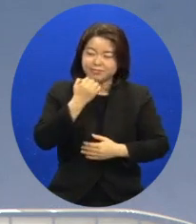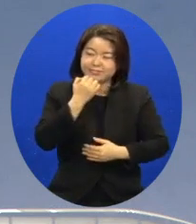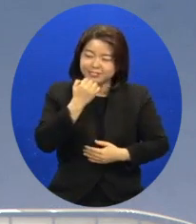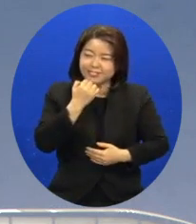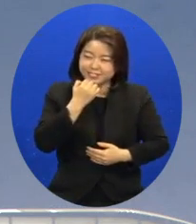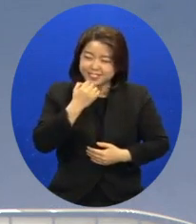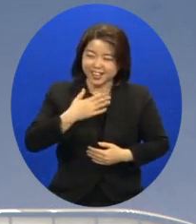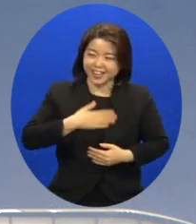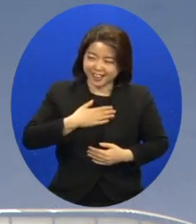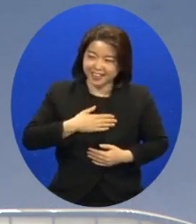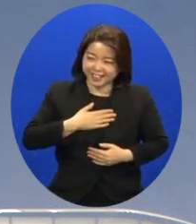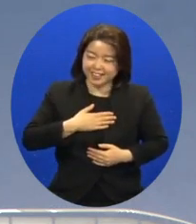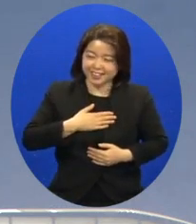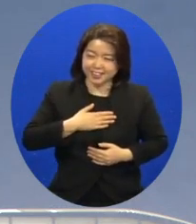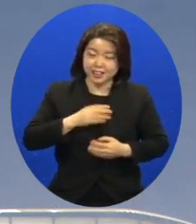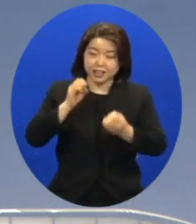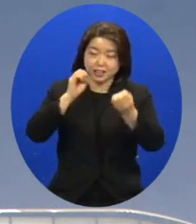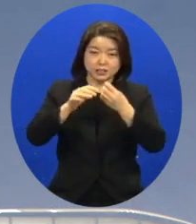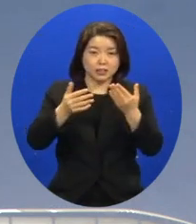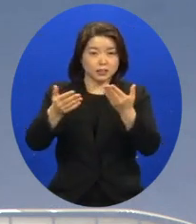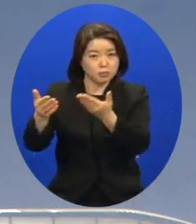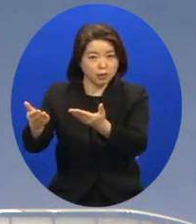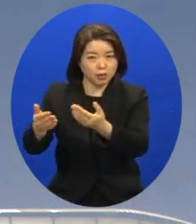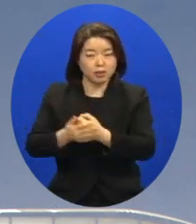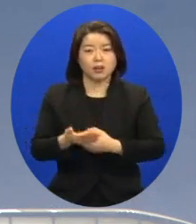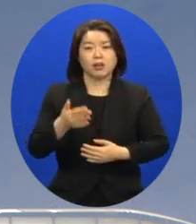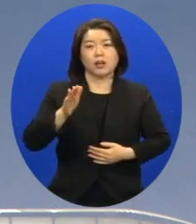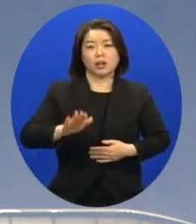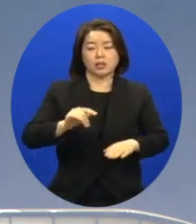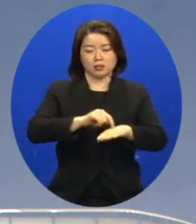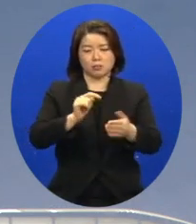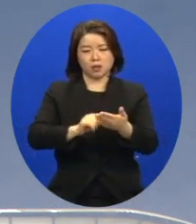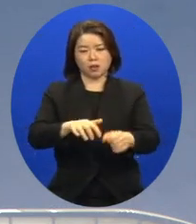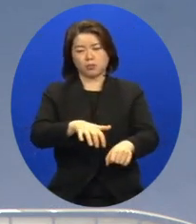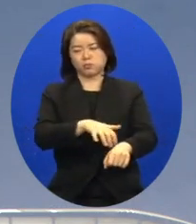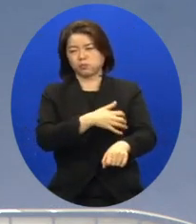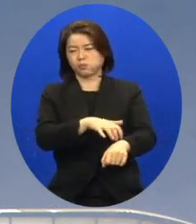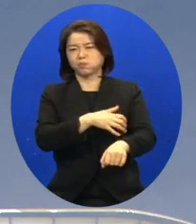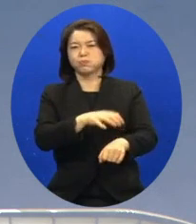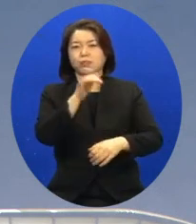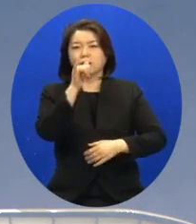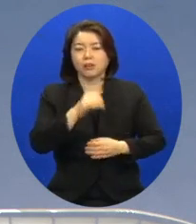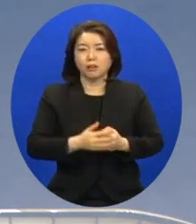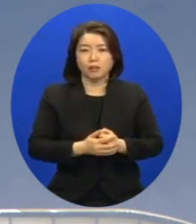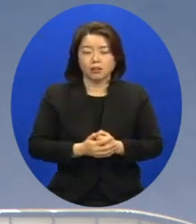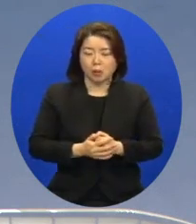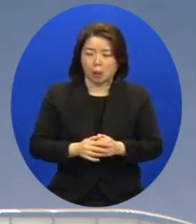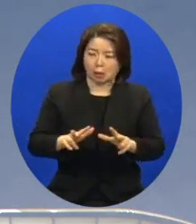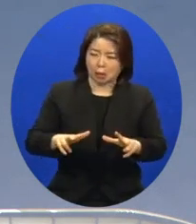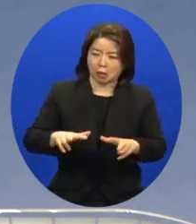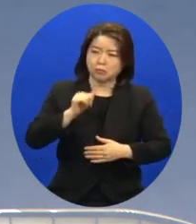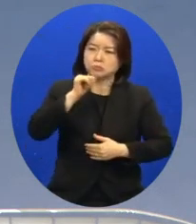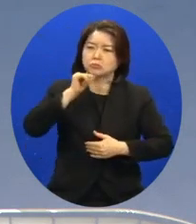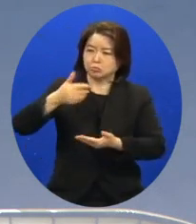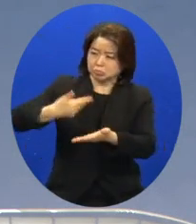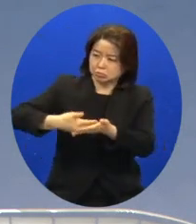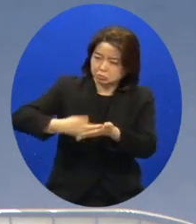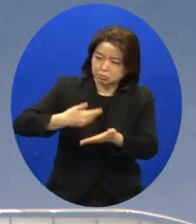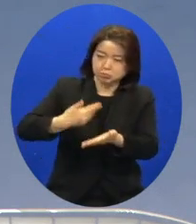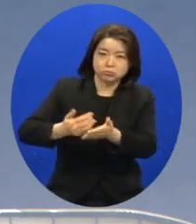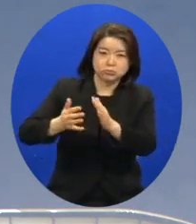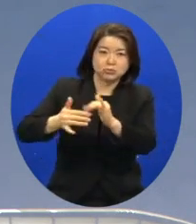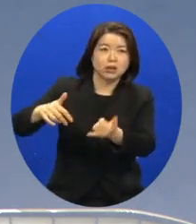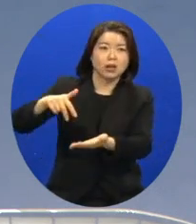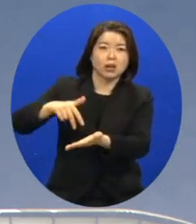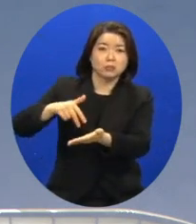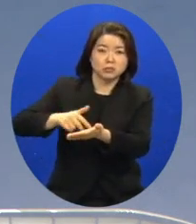아 그러세요 이렇게 대답은 했지만 마음은 아주 불쾌하더래요. 아니 지금 구걸해서 먹는 사람